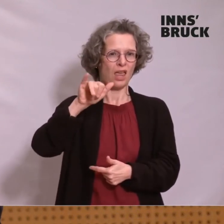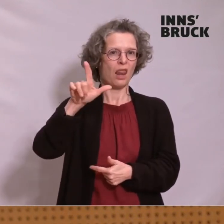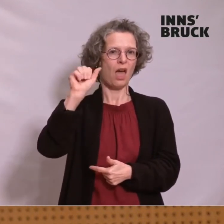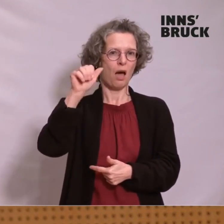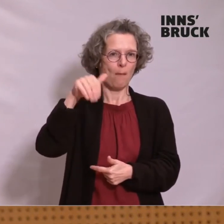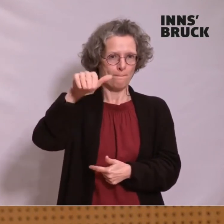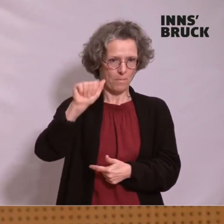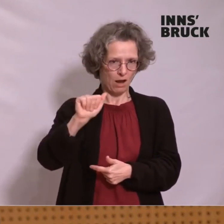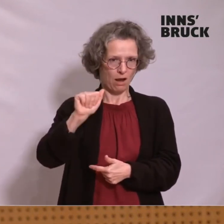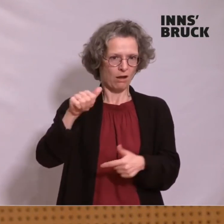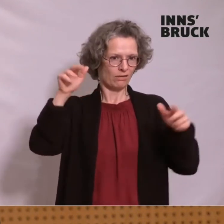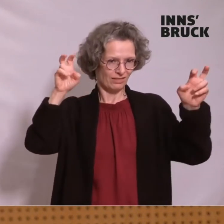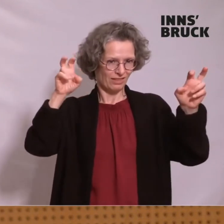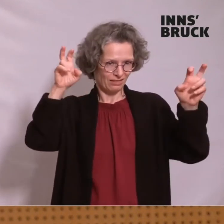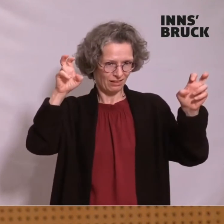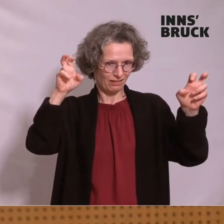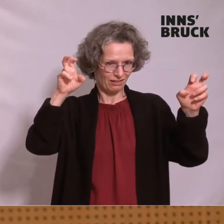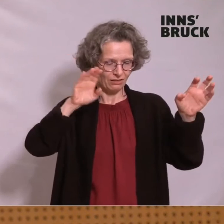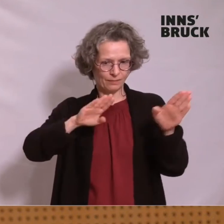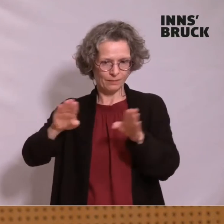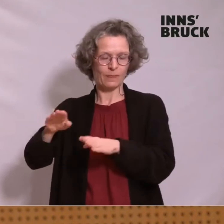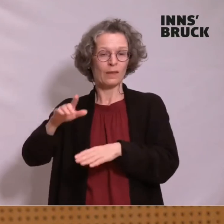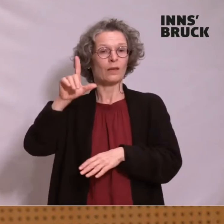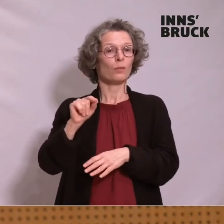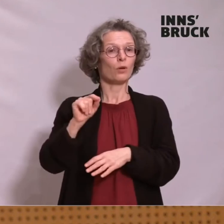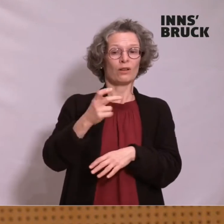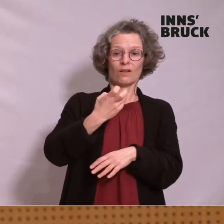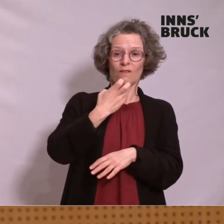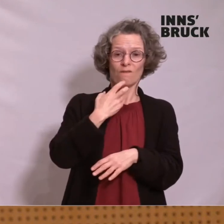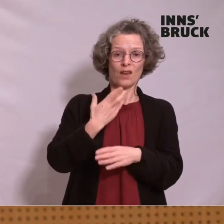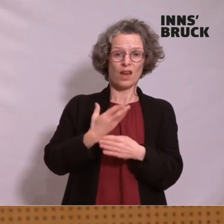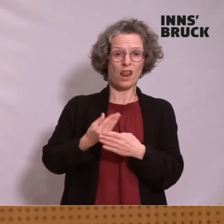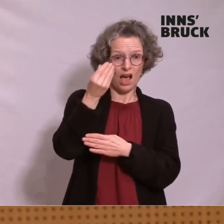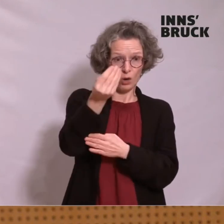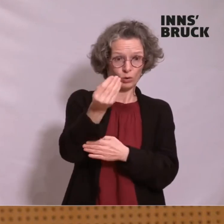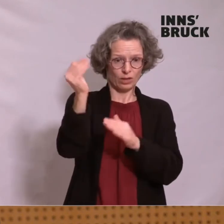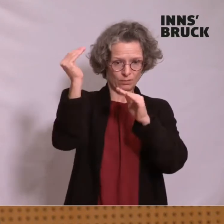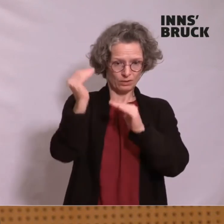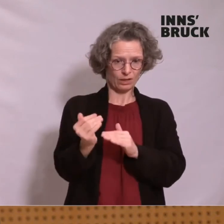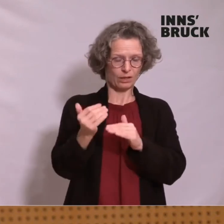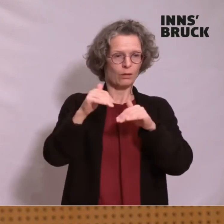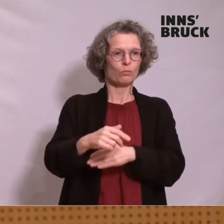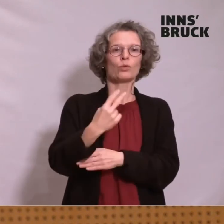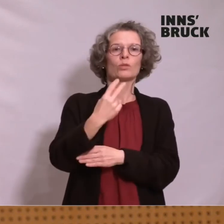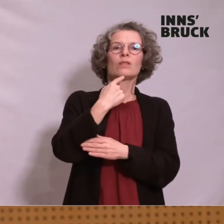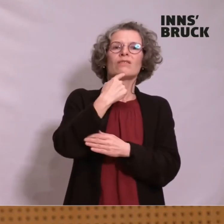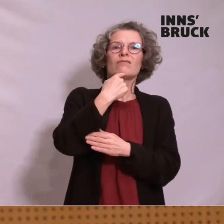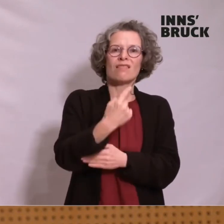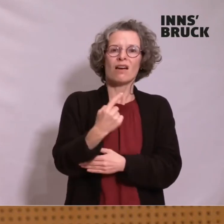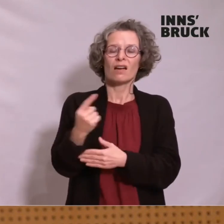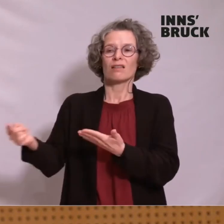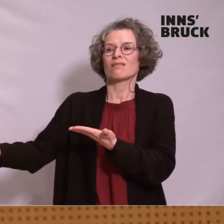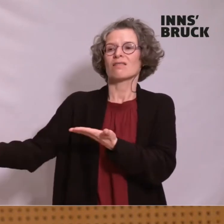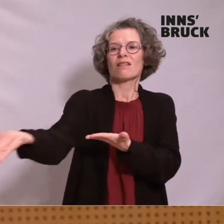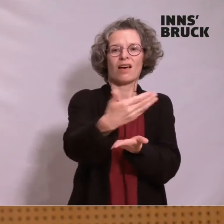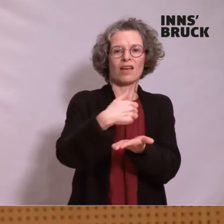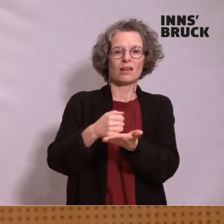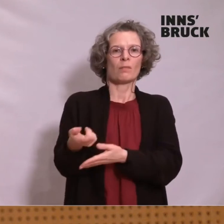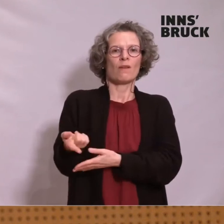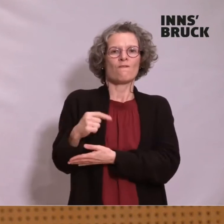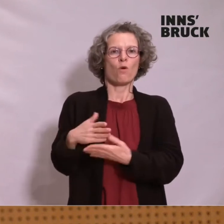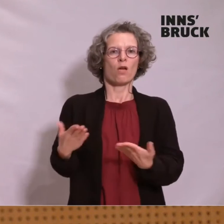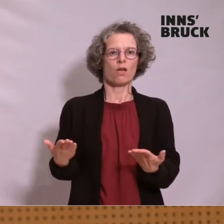Das heißt, wer Ausgaben senken will, muss auch sagen, wie man Einnahmen lukrieren kann. Und nicht nur